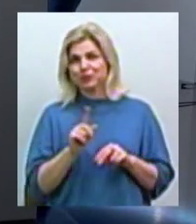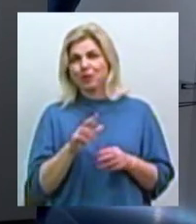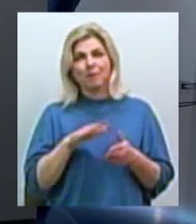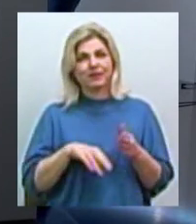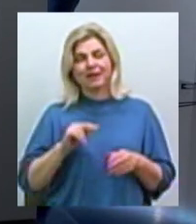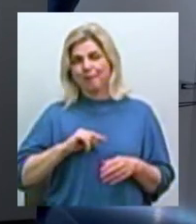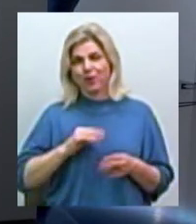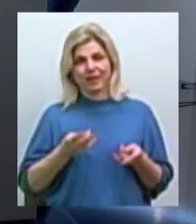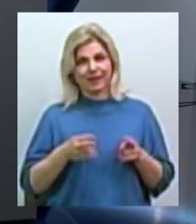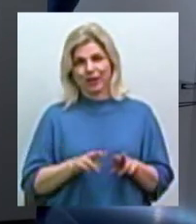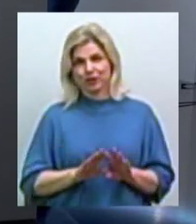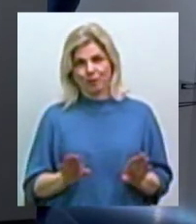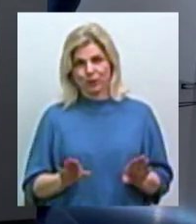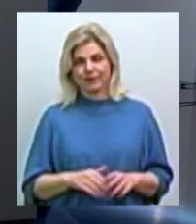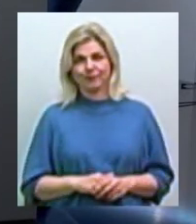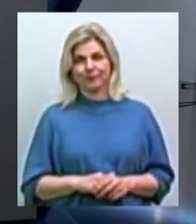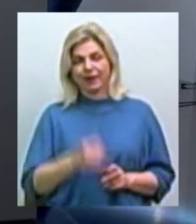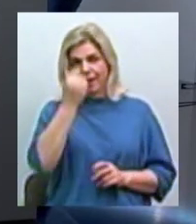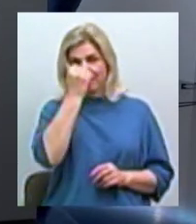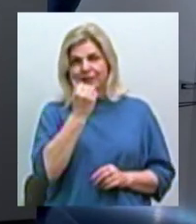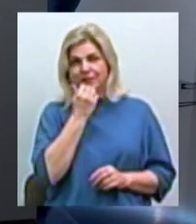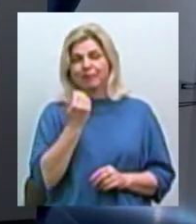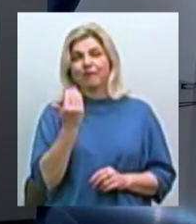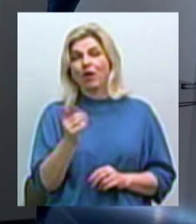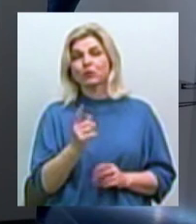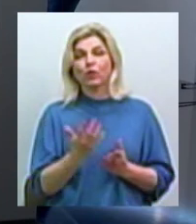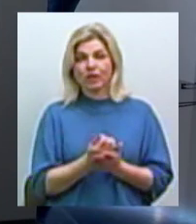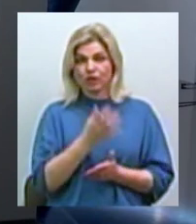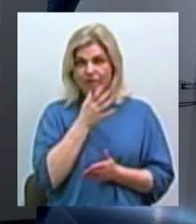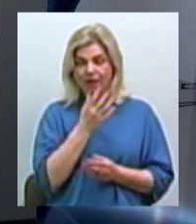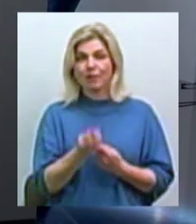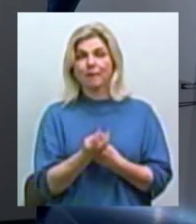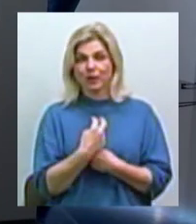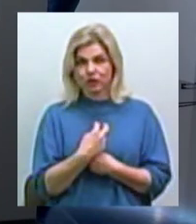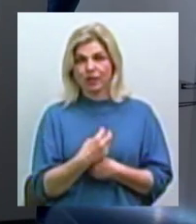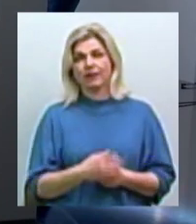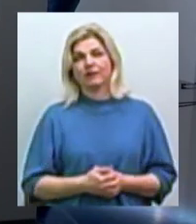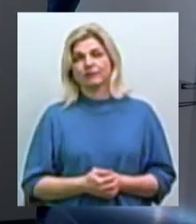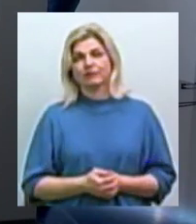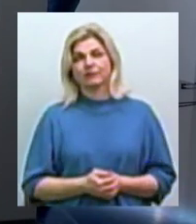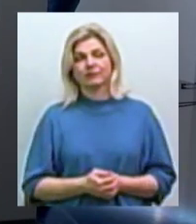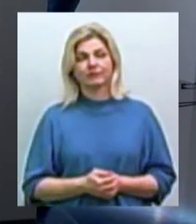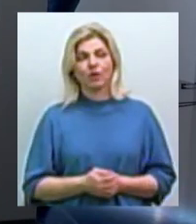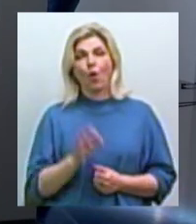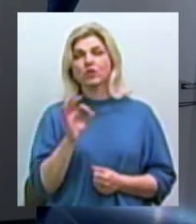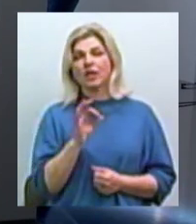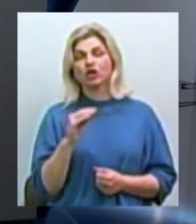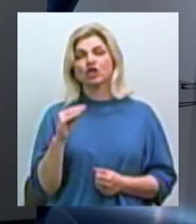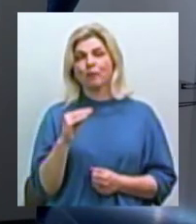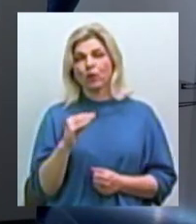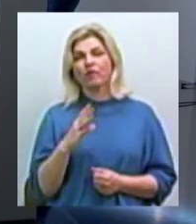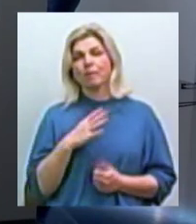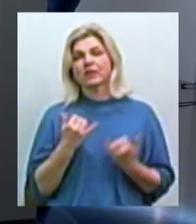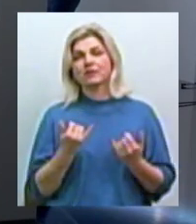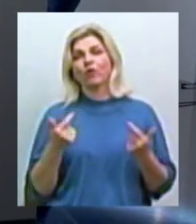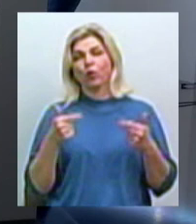роботи не лишимося. Оксана, спасибі вам, що ви знайшли час до нас і прийшли в студію. Оксана Жиброва сьогодні була у нас в